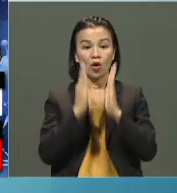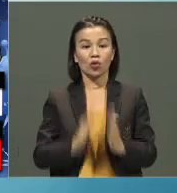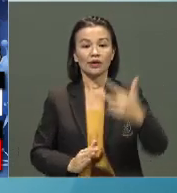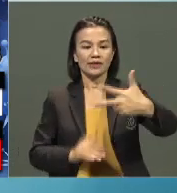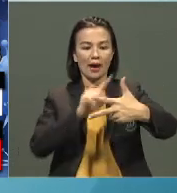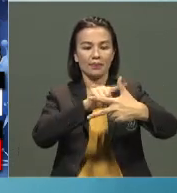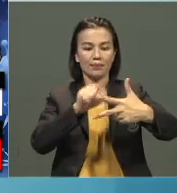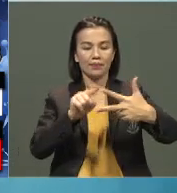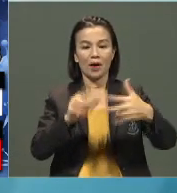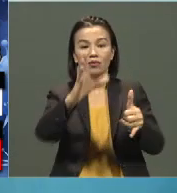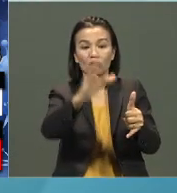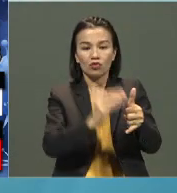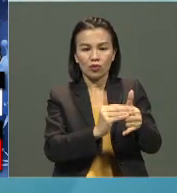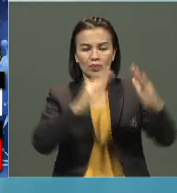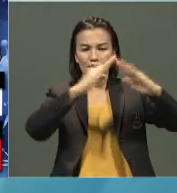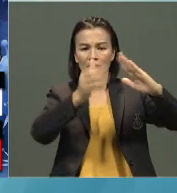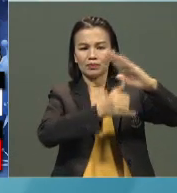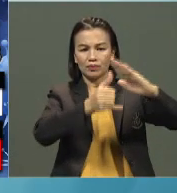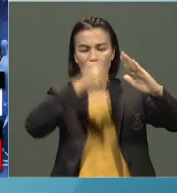อารายในวันนี้นะครับรายที่ 1